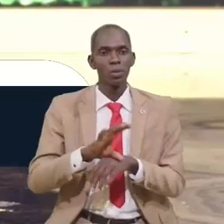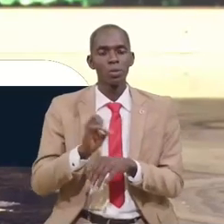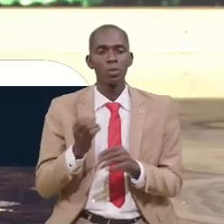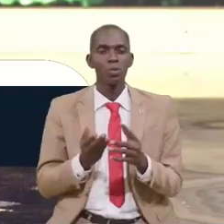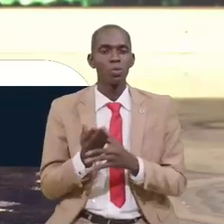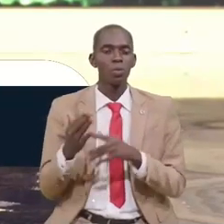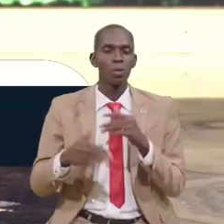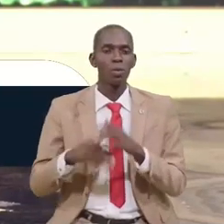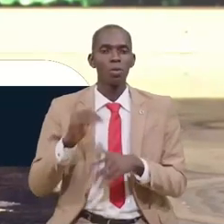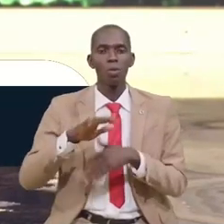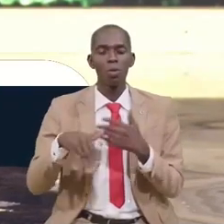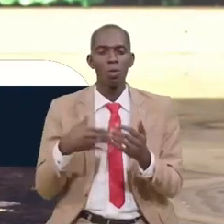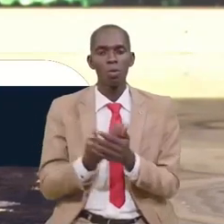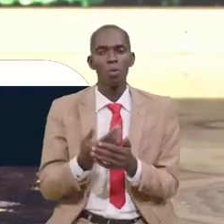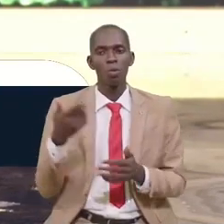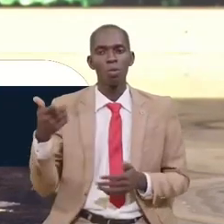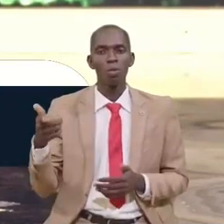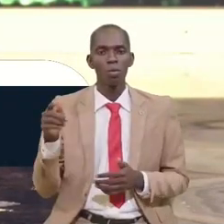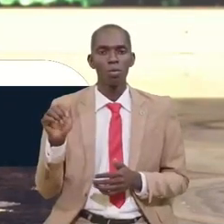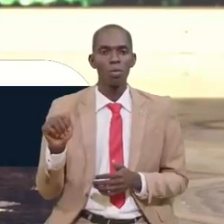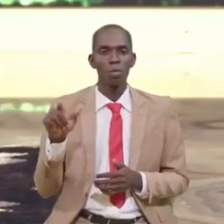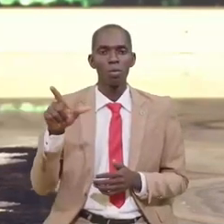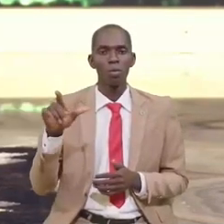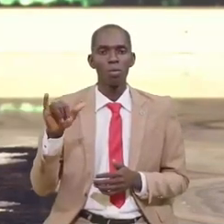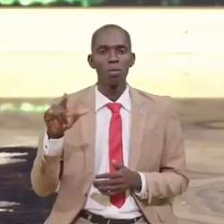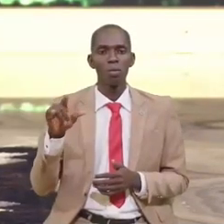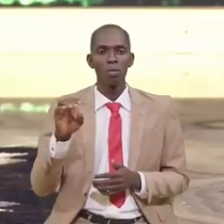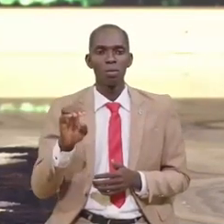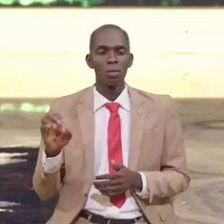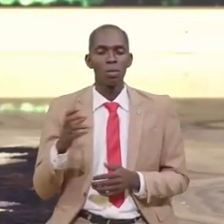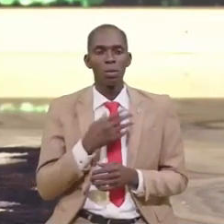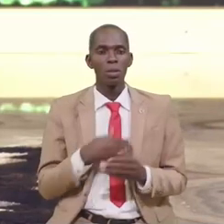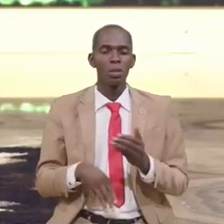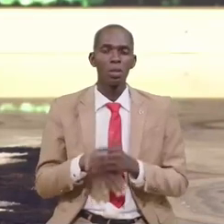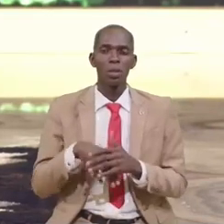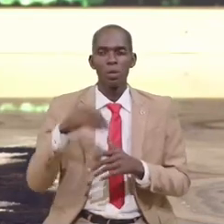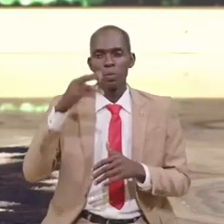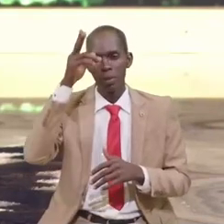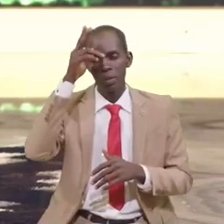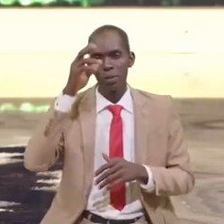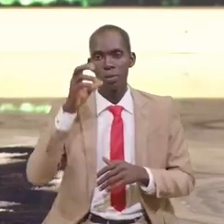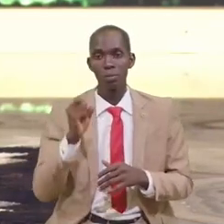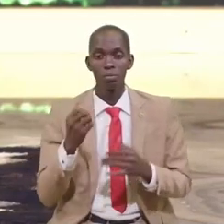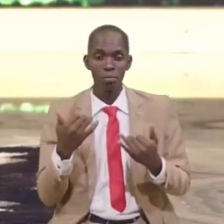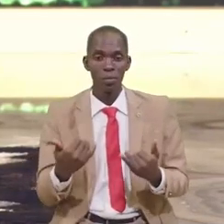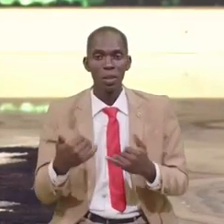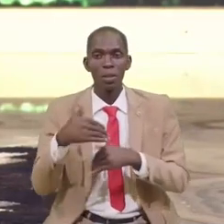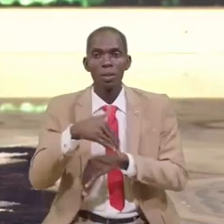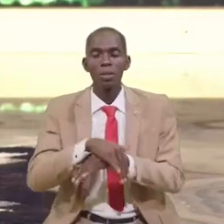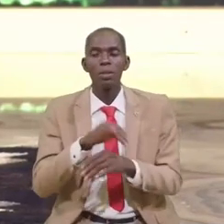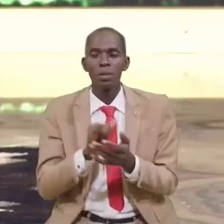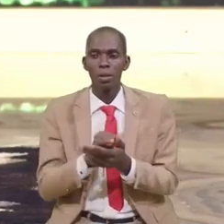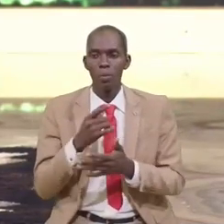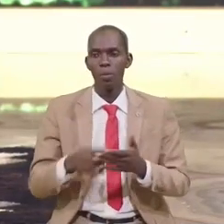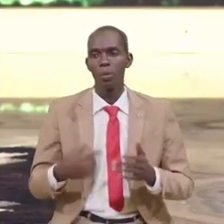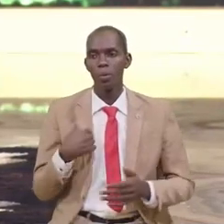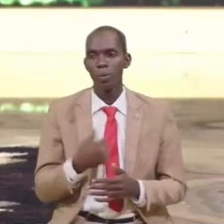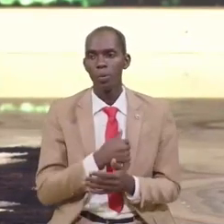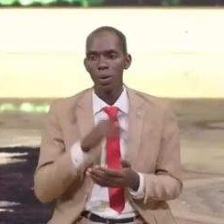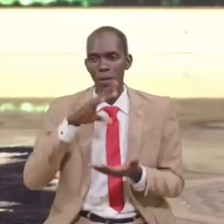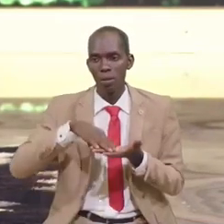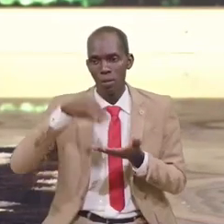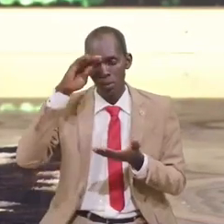Galilée, et il chassa les démons. Ce soir, c'est ce que nous allons examiner.